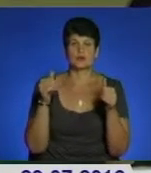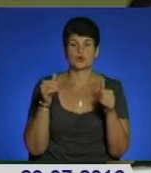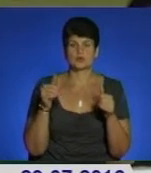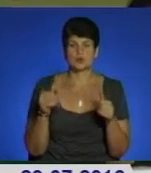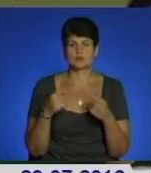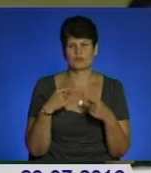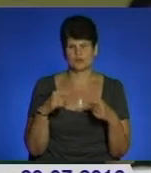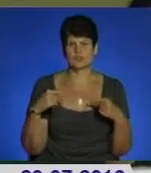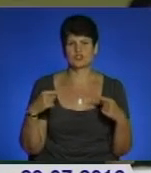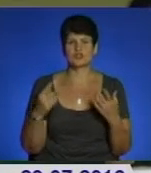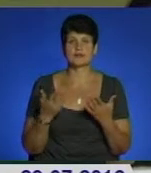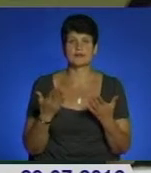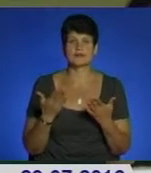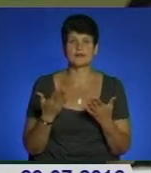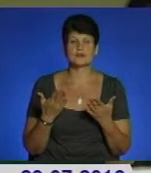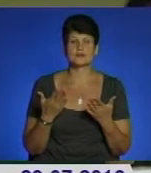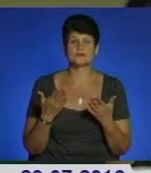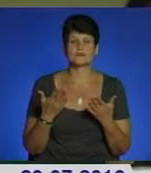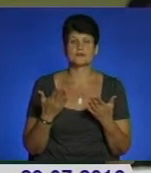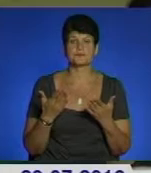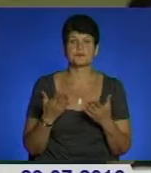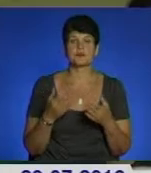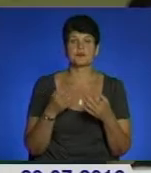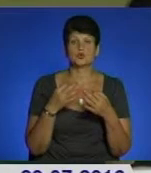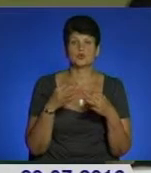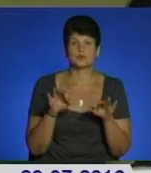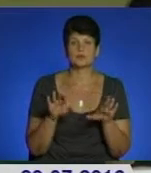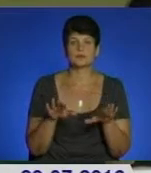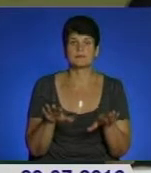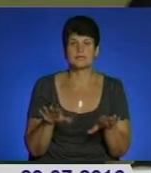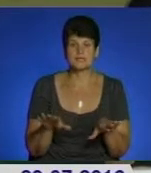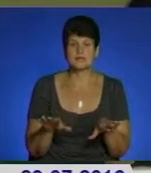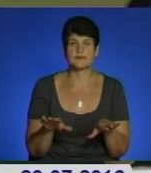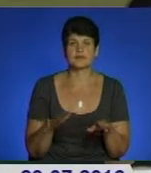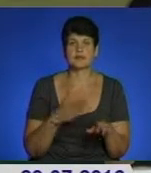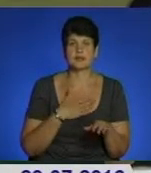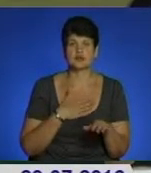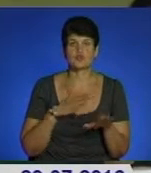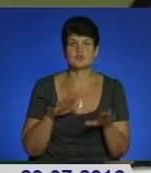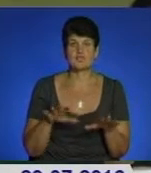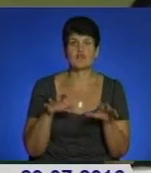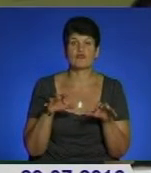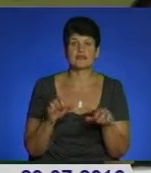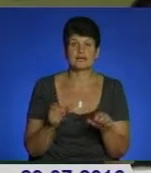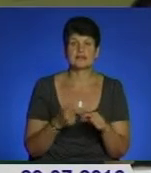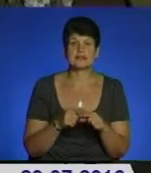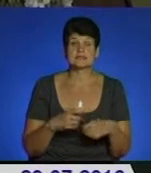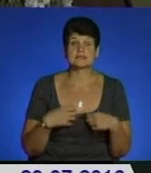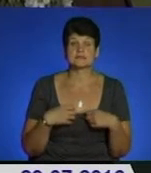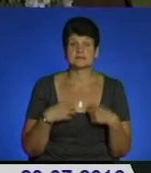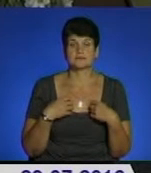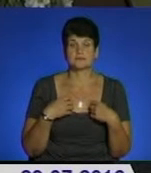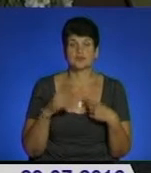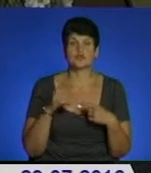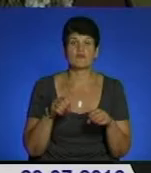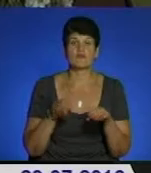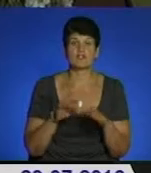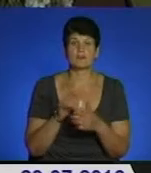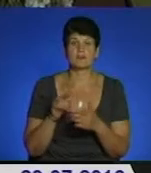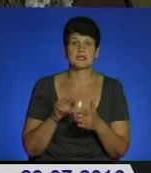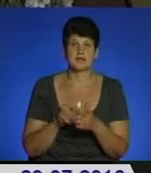інших якихось, на точку зору, загальнодоступних місцях, з точки зору нашої місцевої влади, то це просто жах. Щоб вирішити